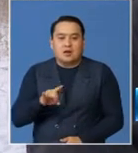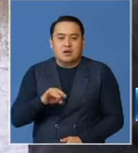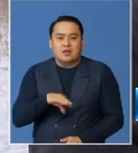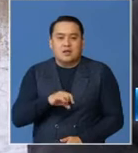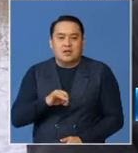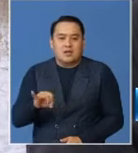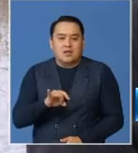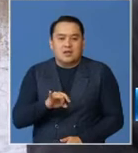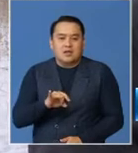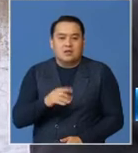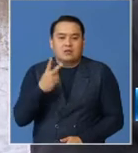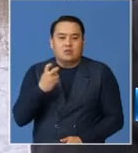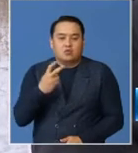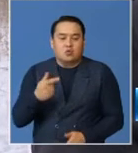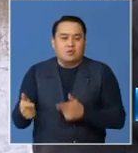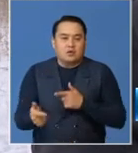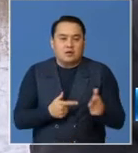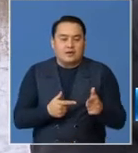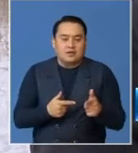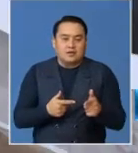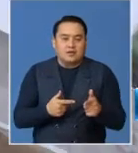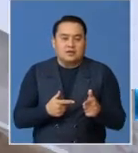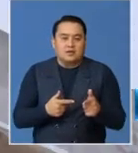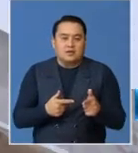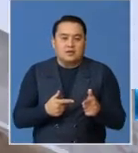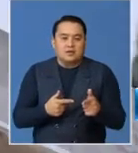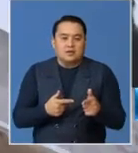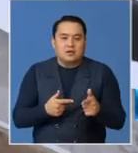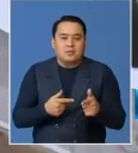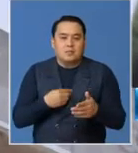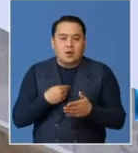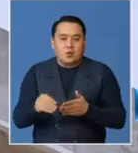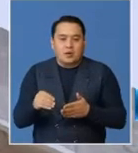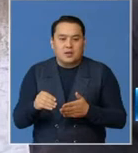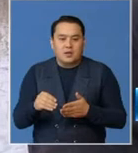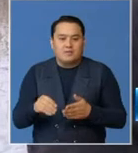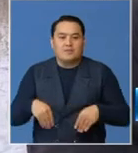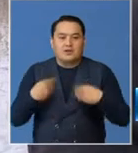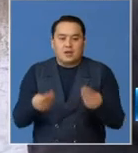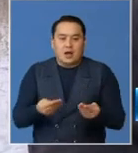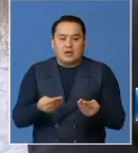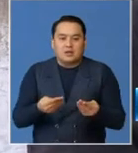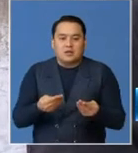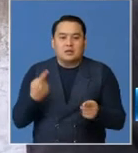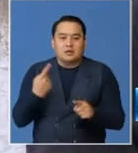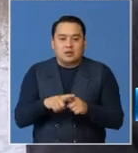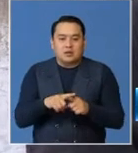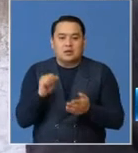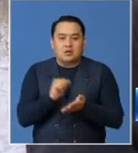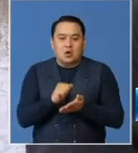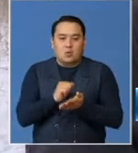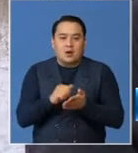Илийском районе. Около 200 квартир уже готовы для заселения. Потенциальным покупателям выданы копии тех паспортов, чтобы